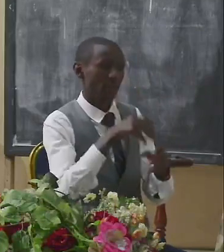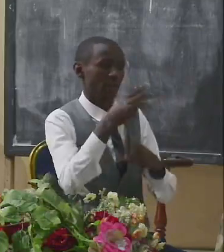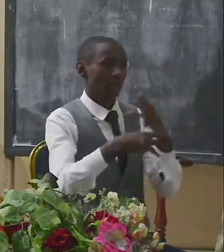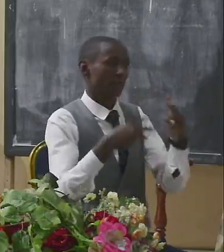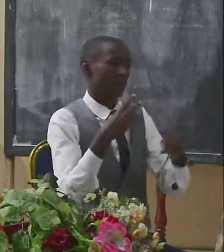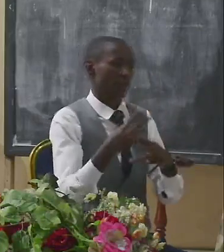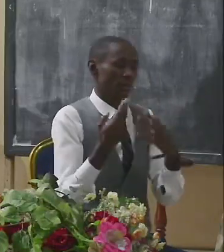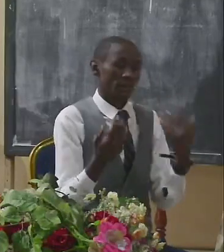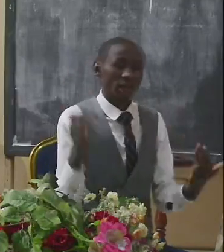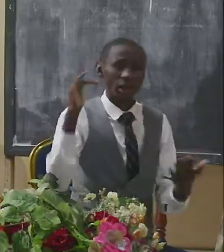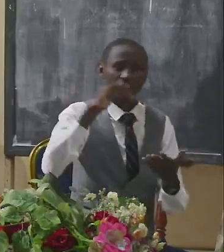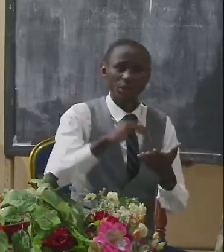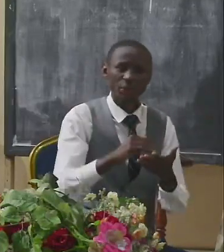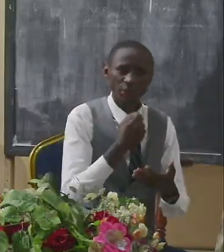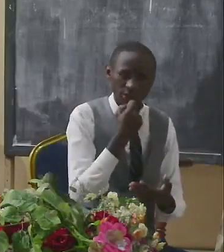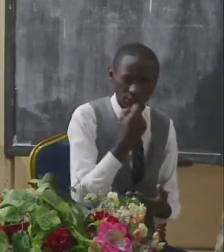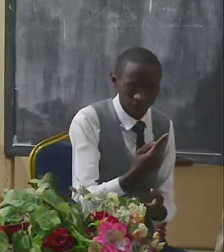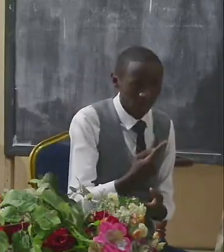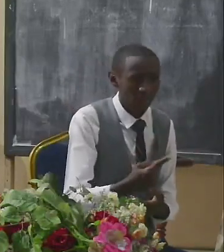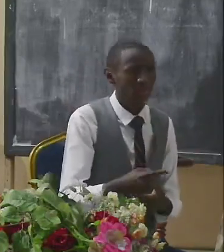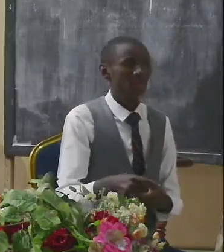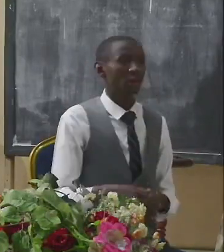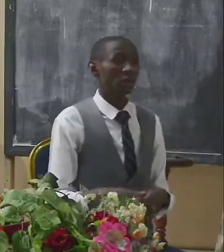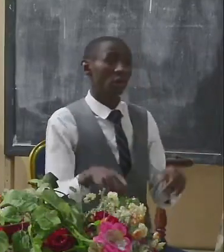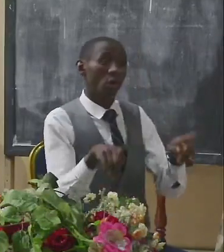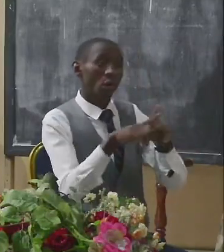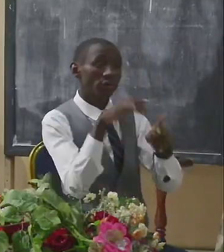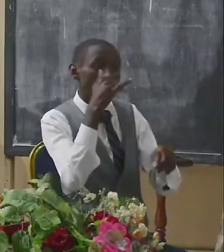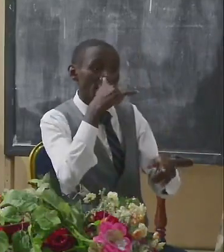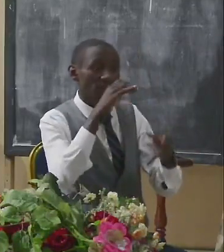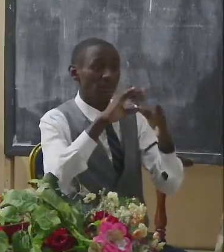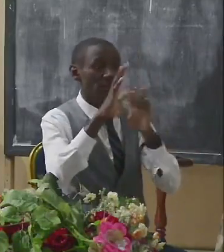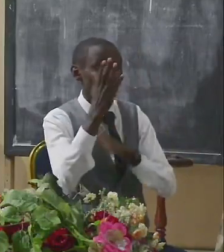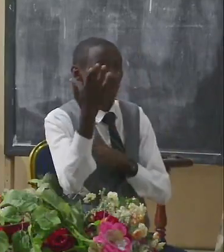kwa sasa. Il dit, mais ils sont aussi enfants de Dieu. Anasema nabo ni watoto ya Mungu.